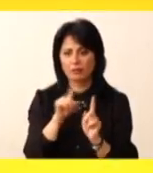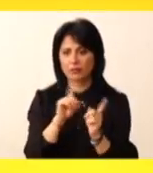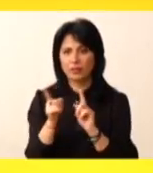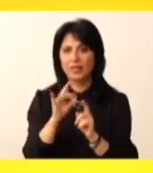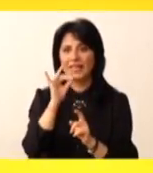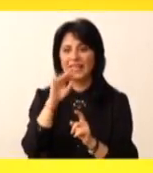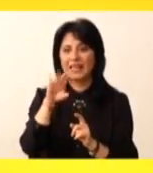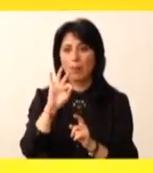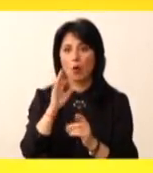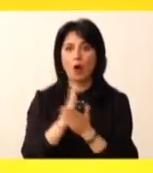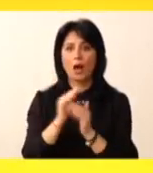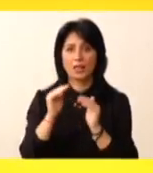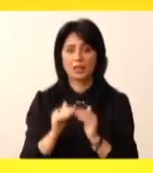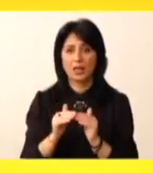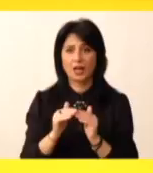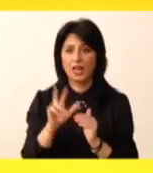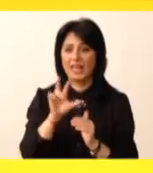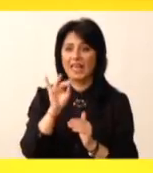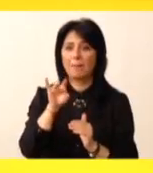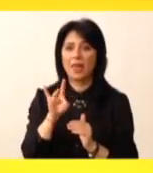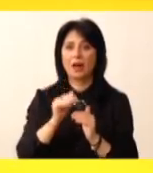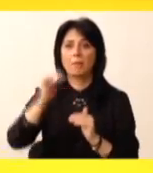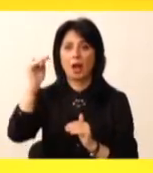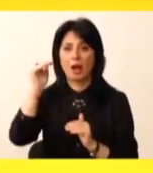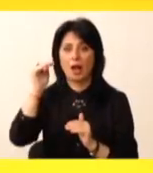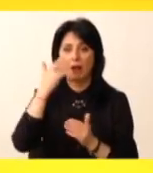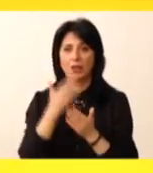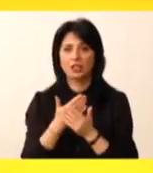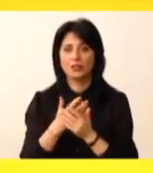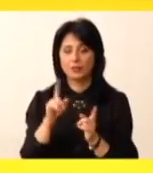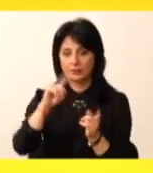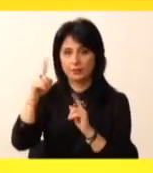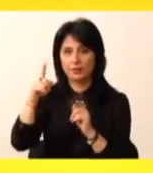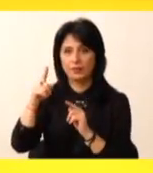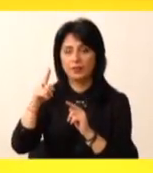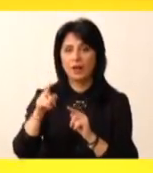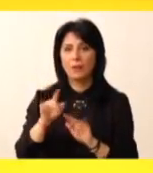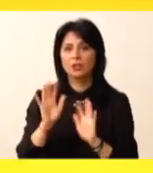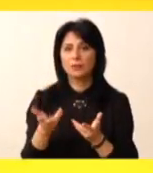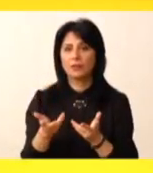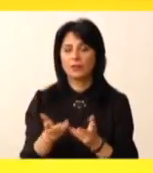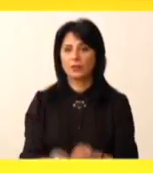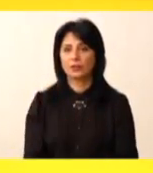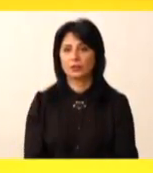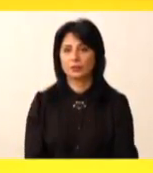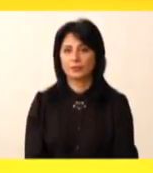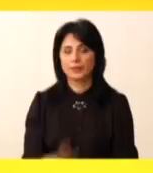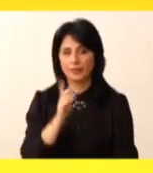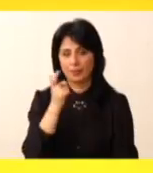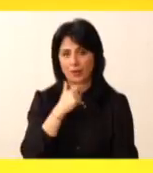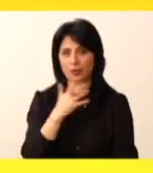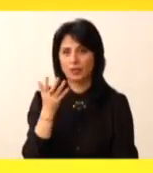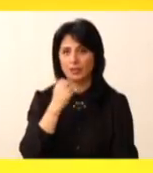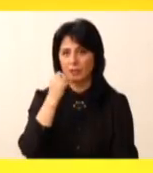ვიცი, რომ ჰიპო არის დაბალი. ჰიპერ მაღალი მაჩვენებელი, ხო? კი ბატონო. და აი როგორ არის ამ შემთხვევაში? კი ბატონო,